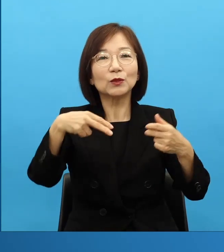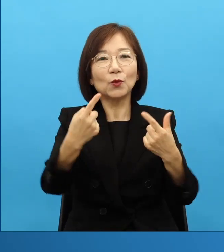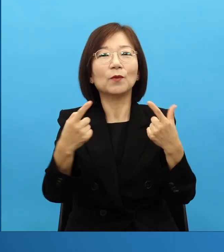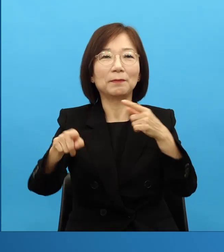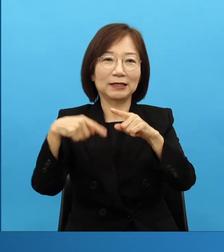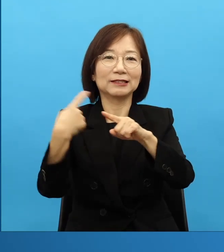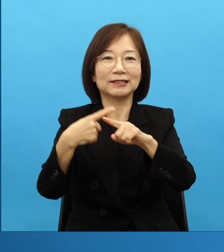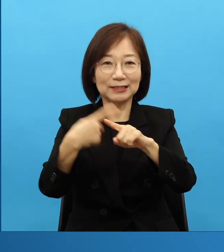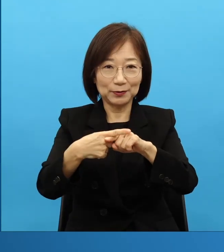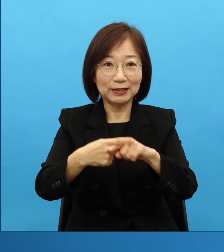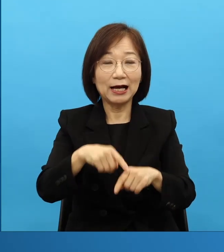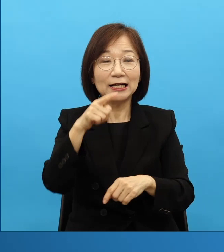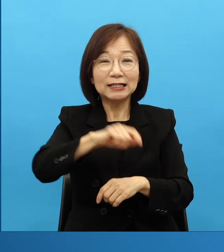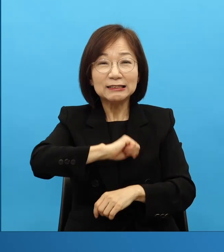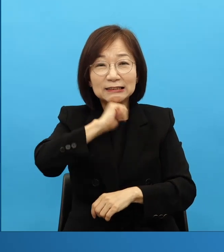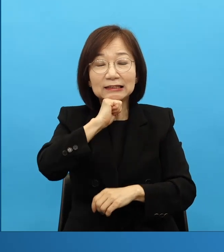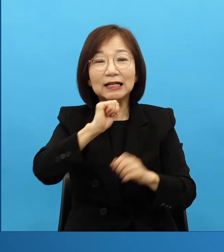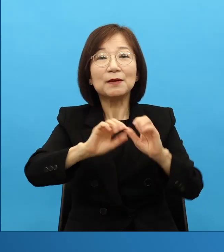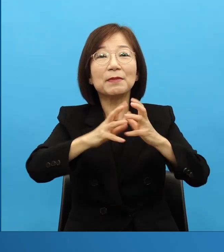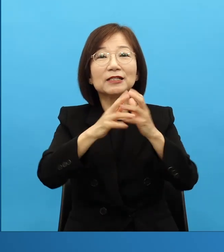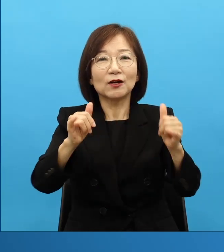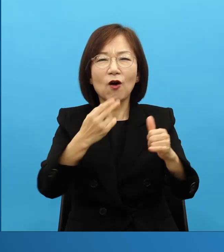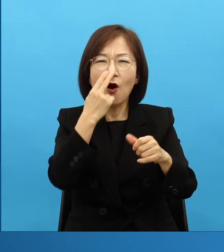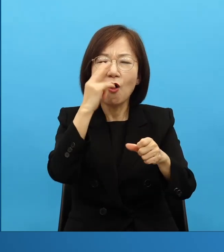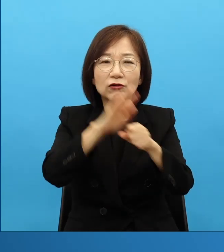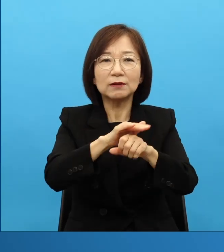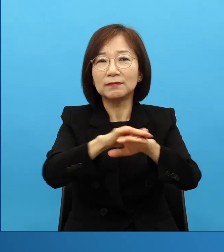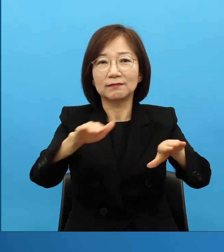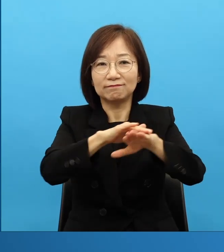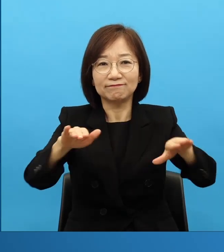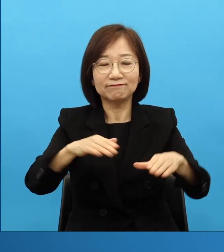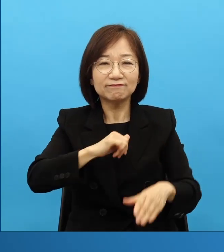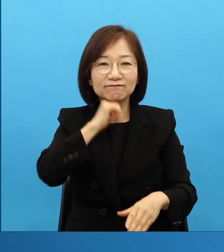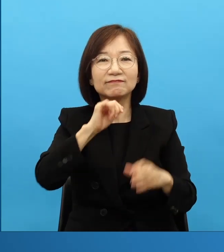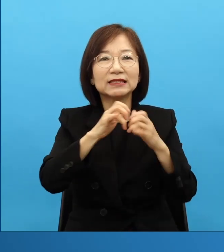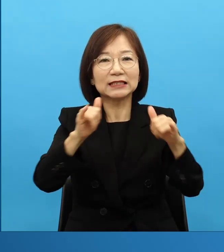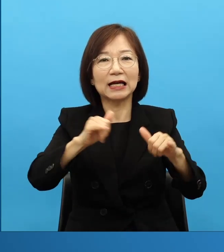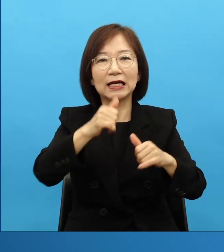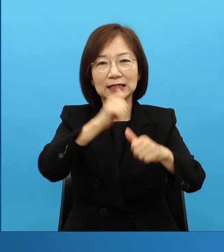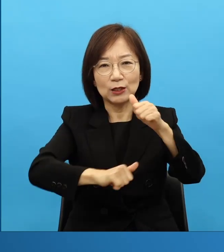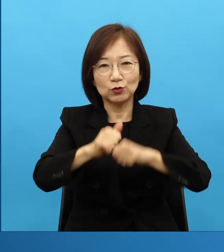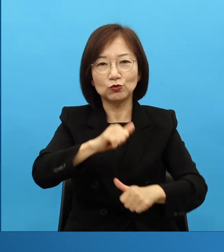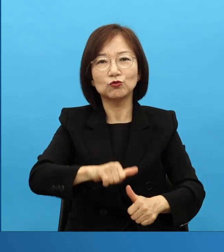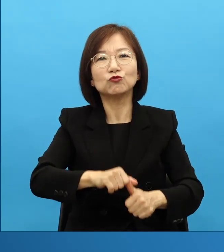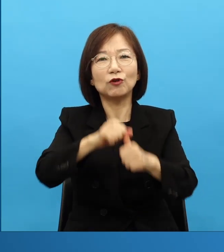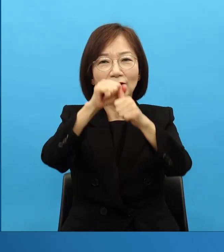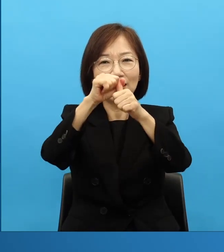그리하리로다.